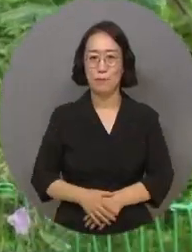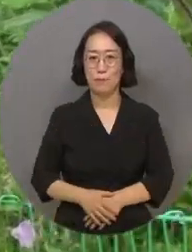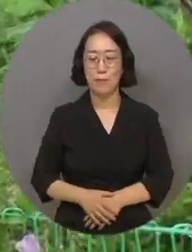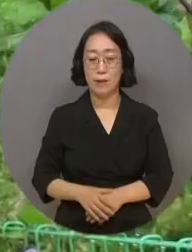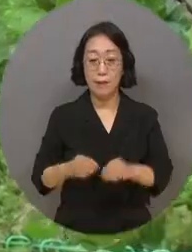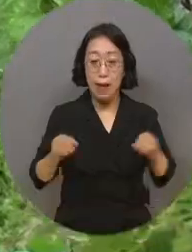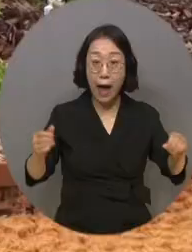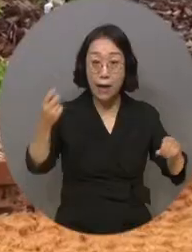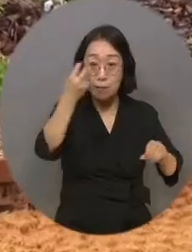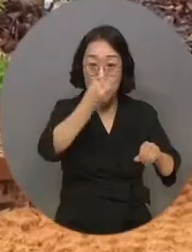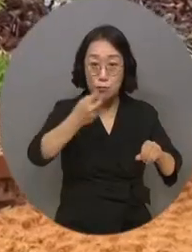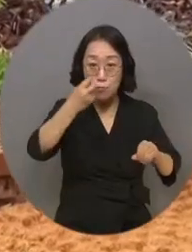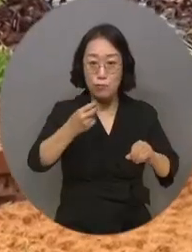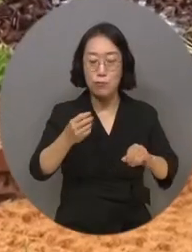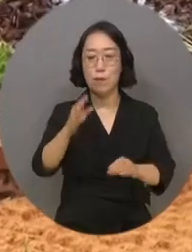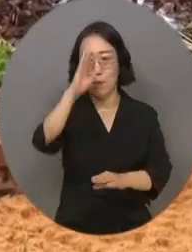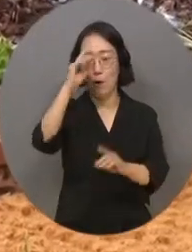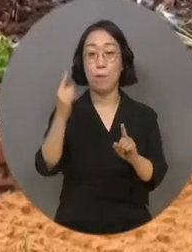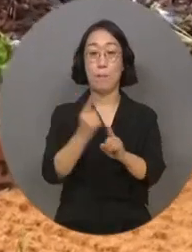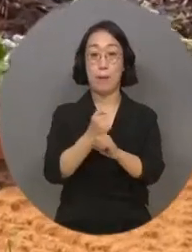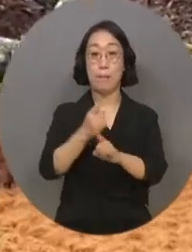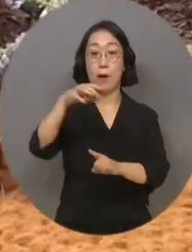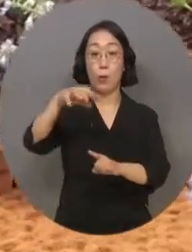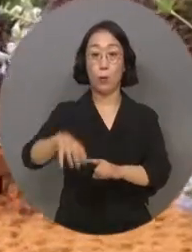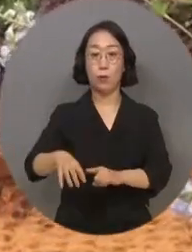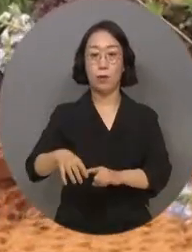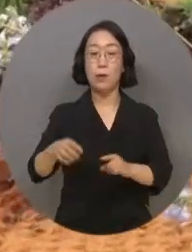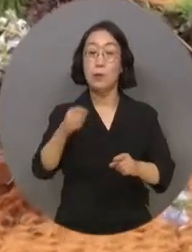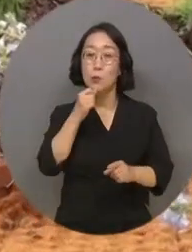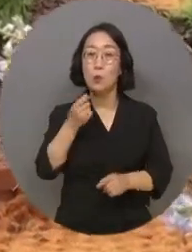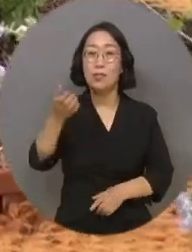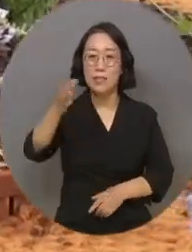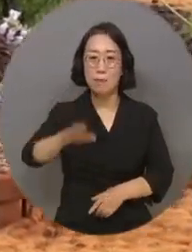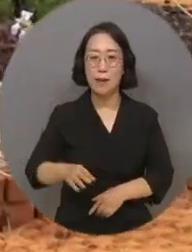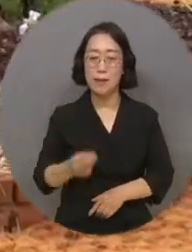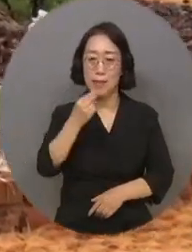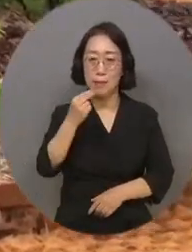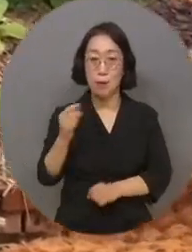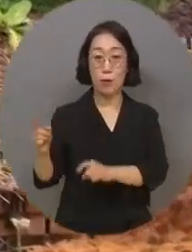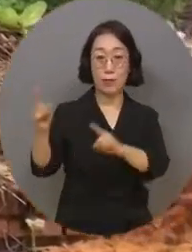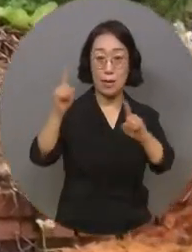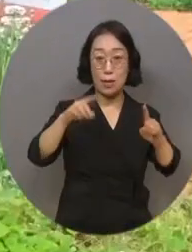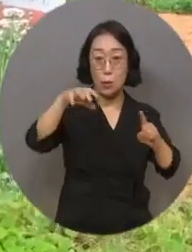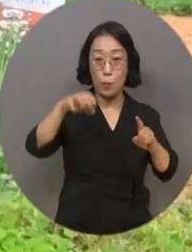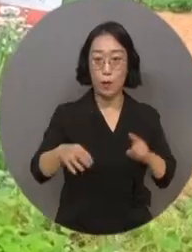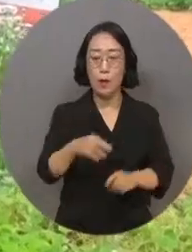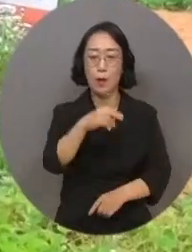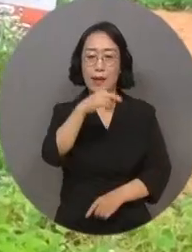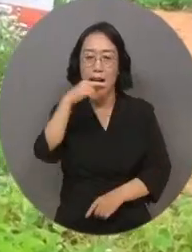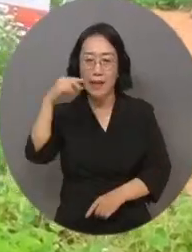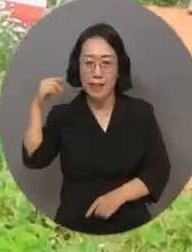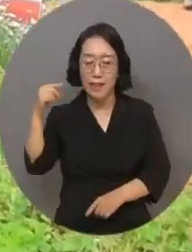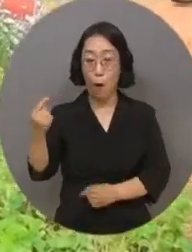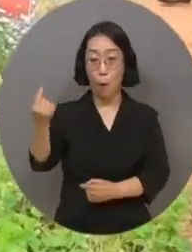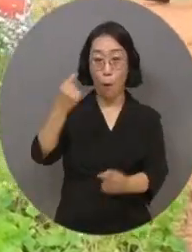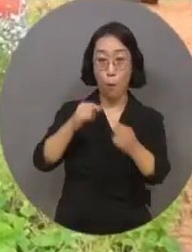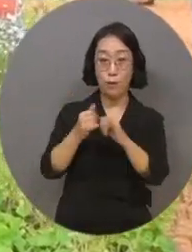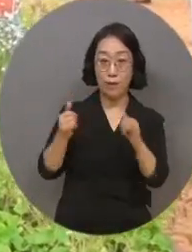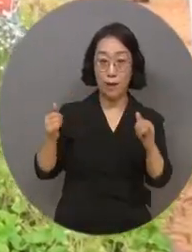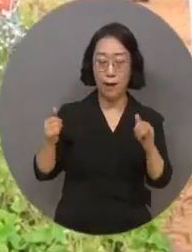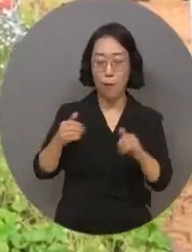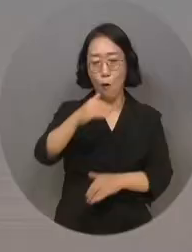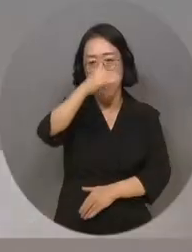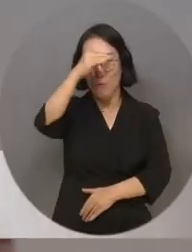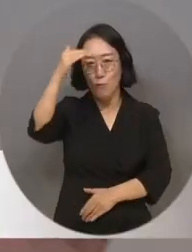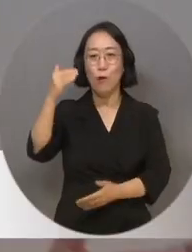사이 치유되는 곳 치유의 숲 케어팜 작지만 생명을 살리는 자연의 향기로 방문객의 발걸음을